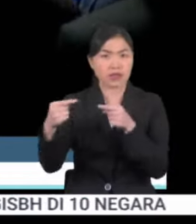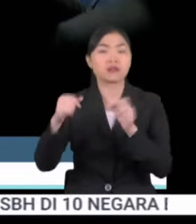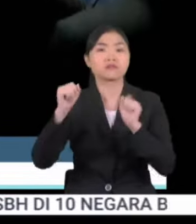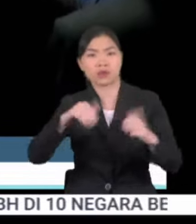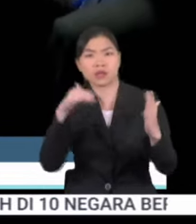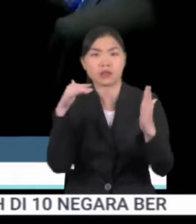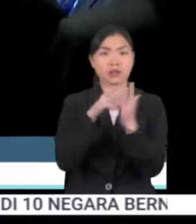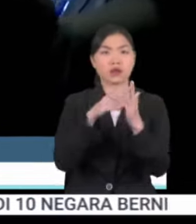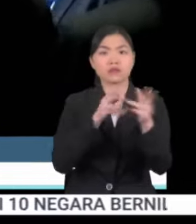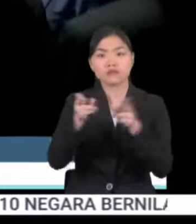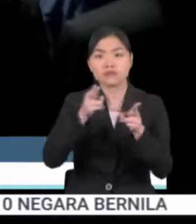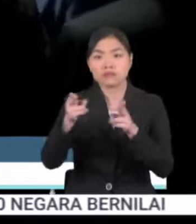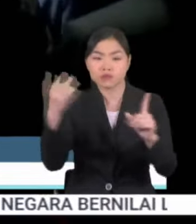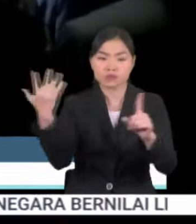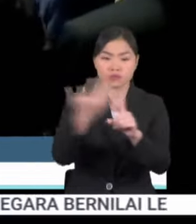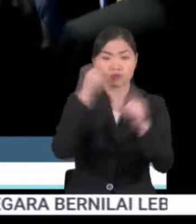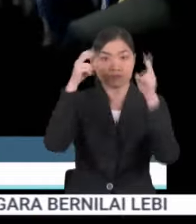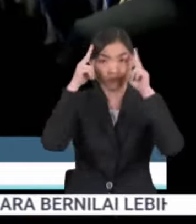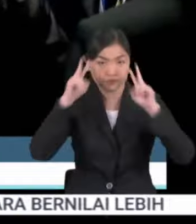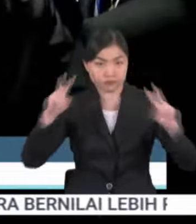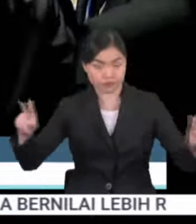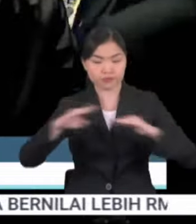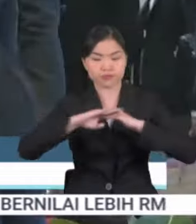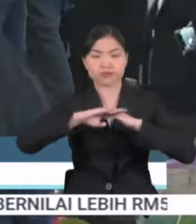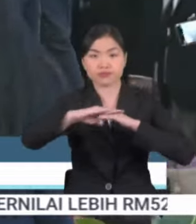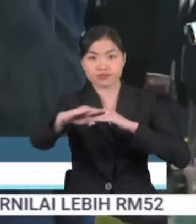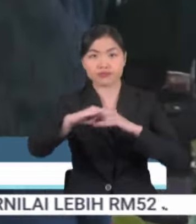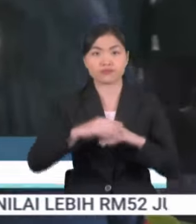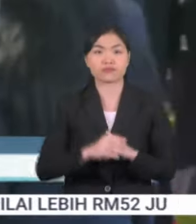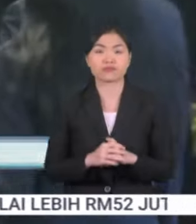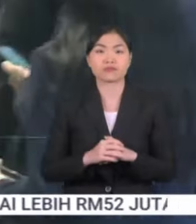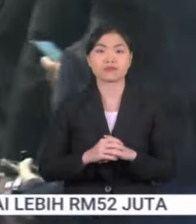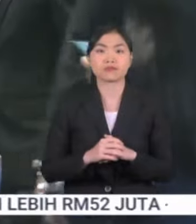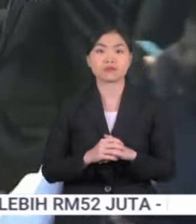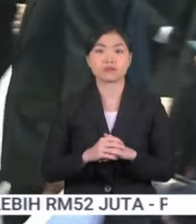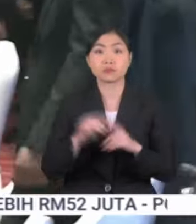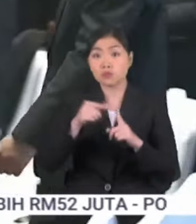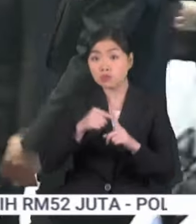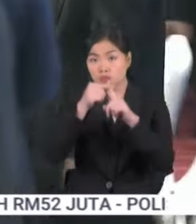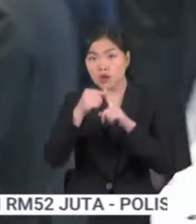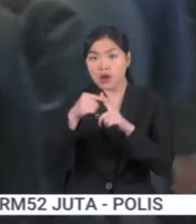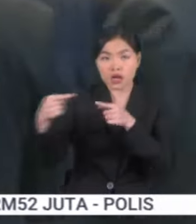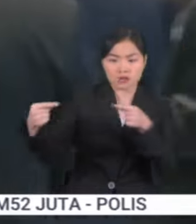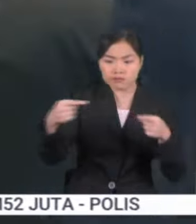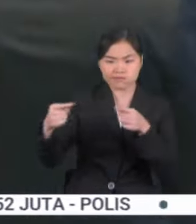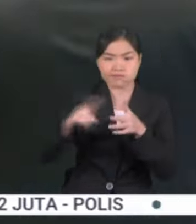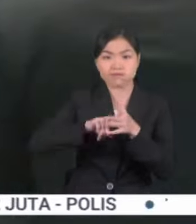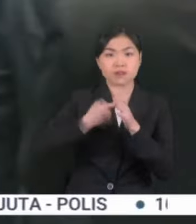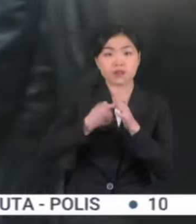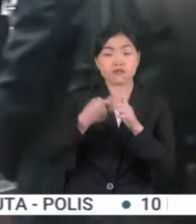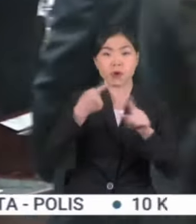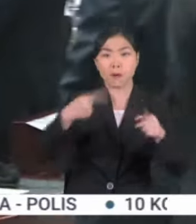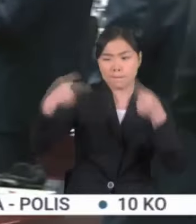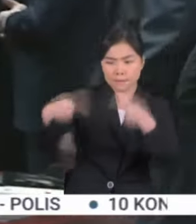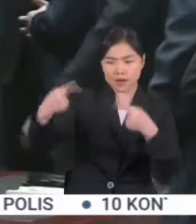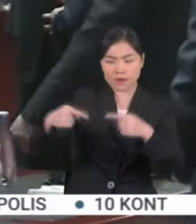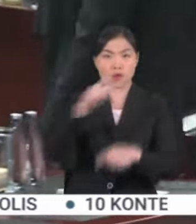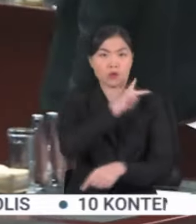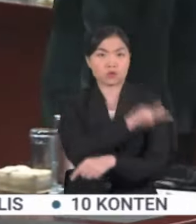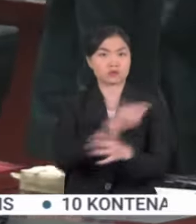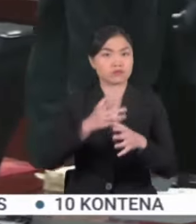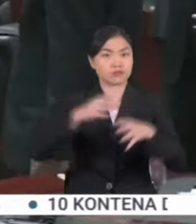boleh menghalang usaha untuk mencapai keamanan dan kestabilan ia terutama konflik yang berpipada persaanaar